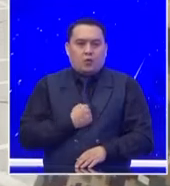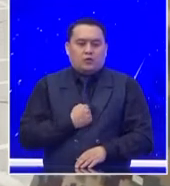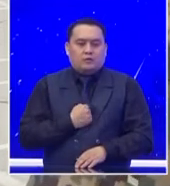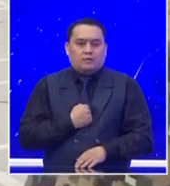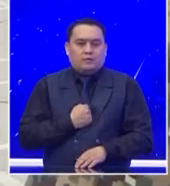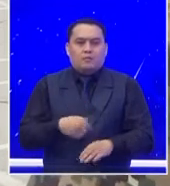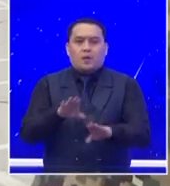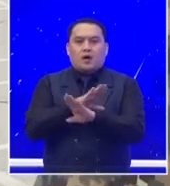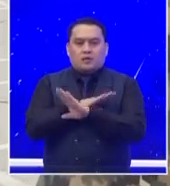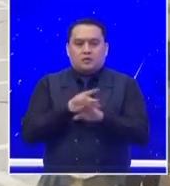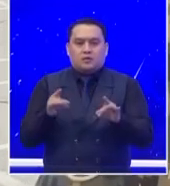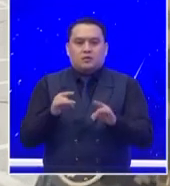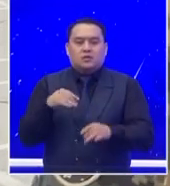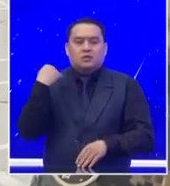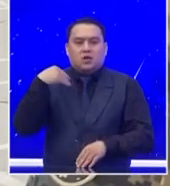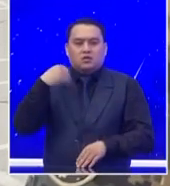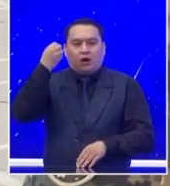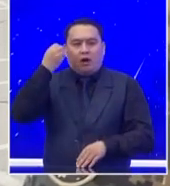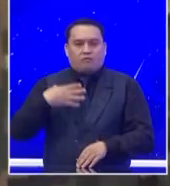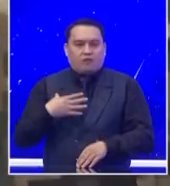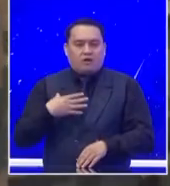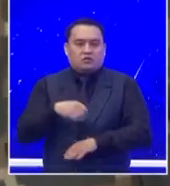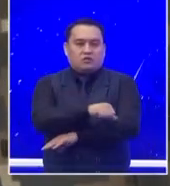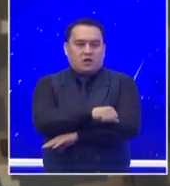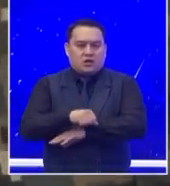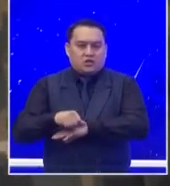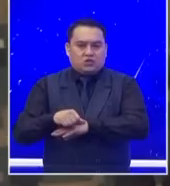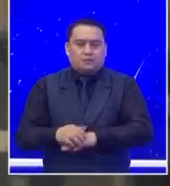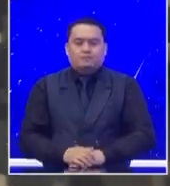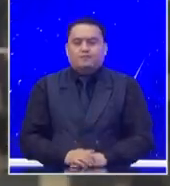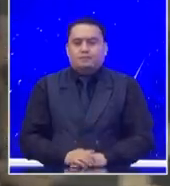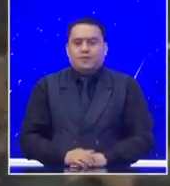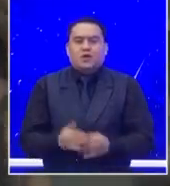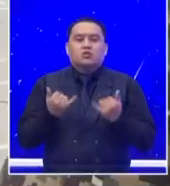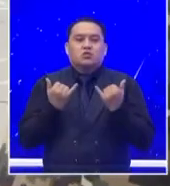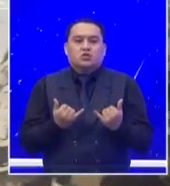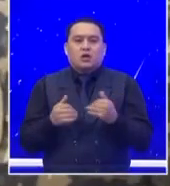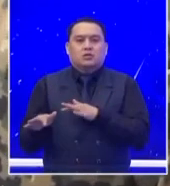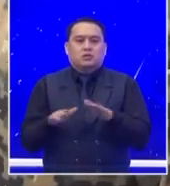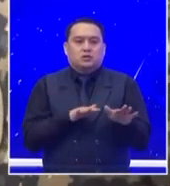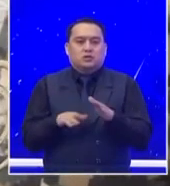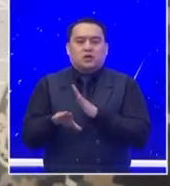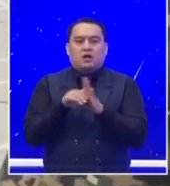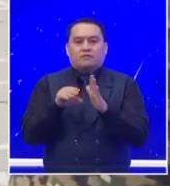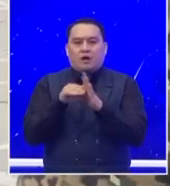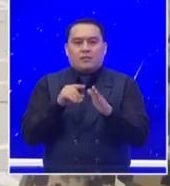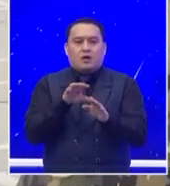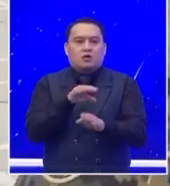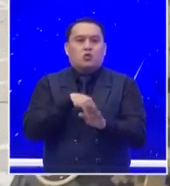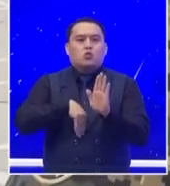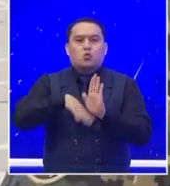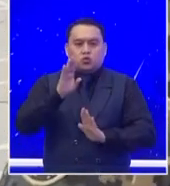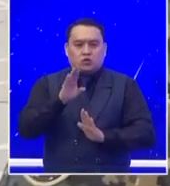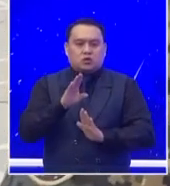погибшим на таджикско-афганской границе. На данных соревнованиях мы отбираем самых